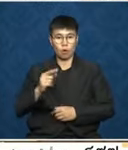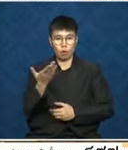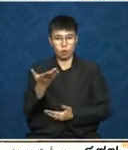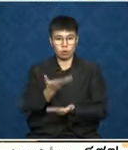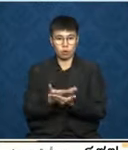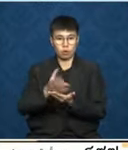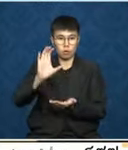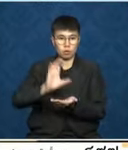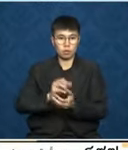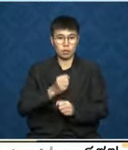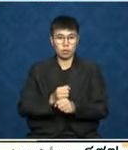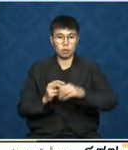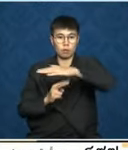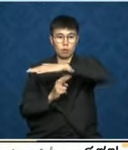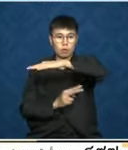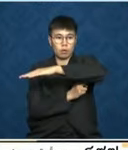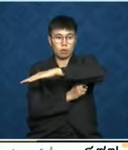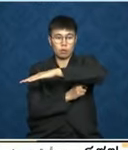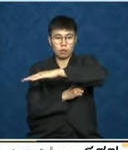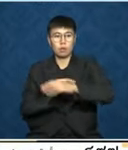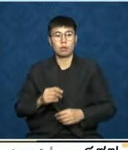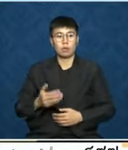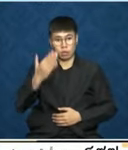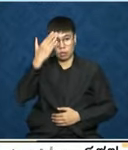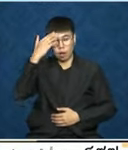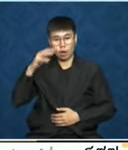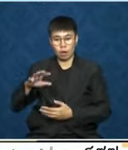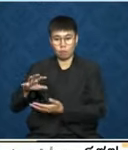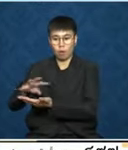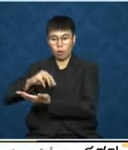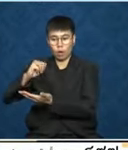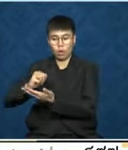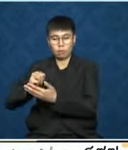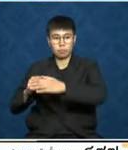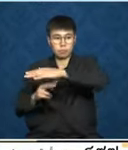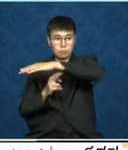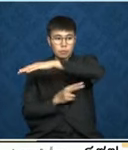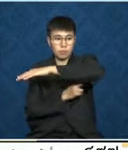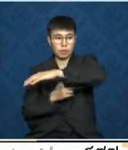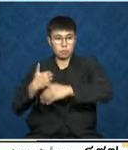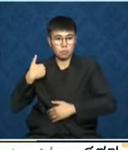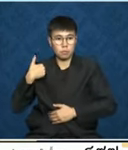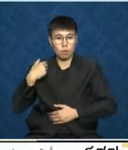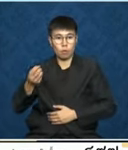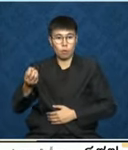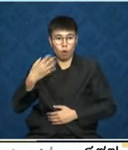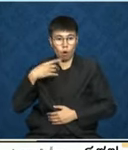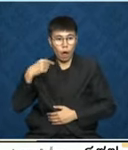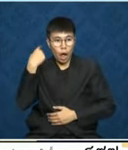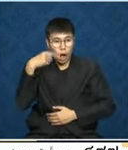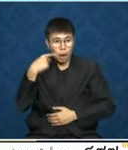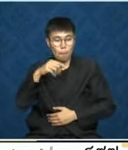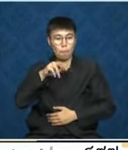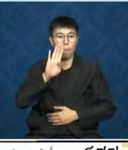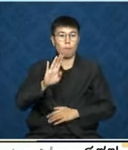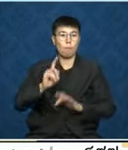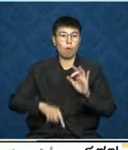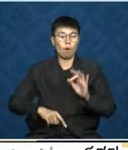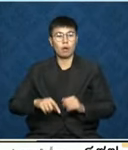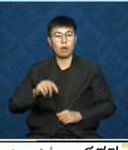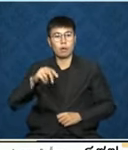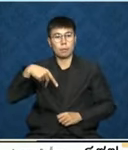สหพันธ์รอยหน้าวิทยาลัยการอาชีพกบิลบุรีครับได้รับคำร้องเรียนจากท่านบพิตบูรมีผู้อำนวยการ